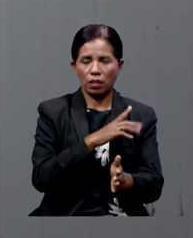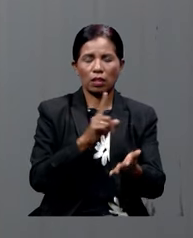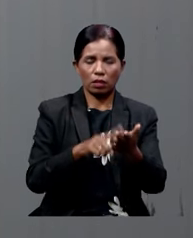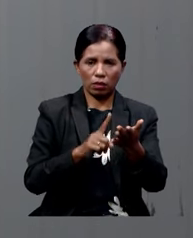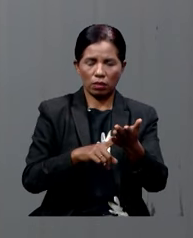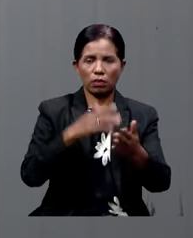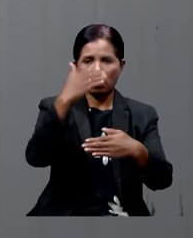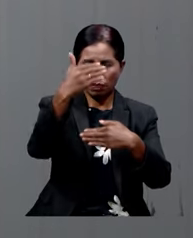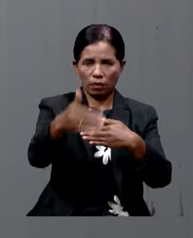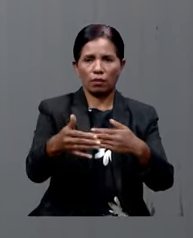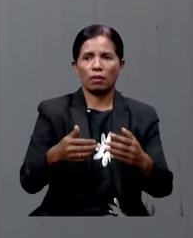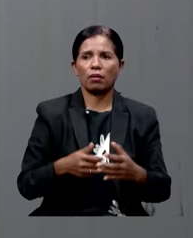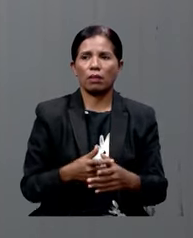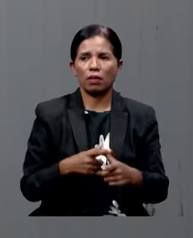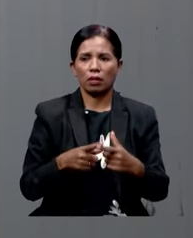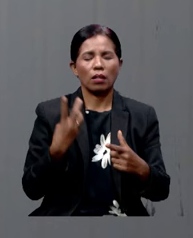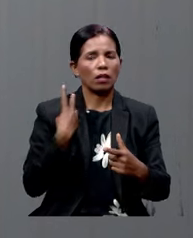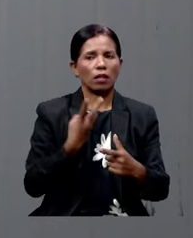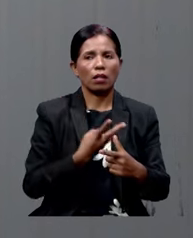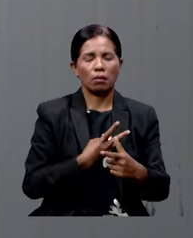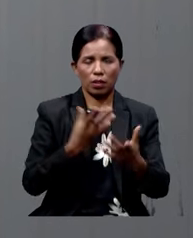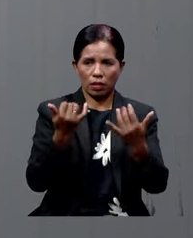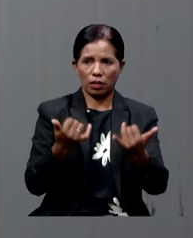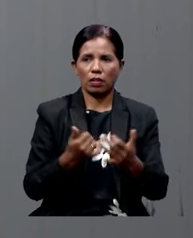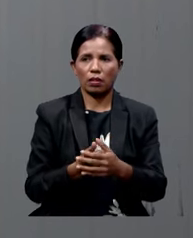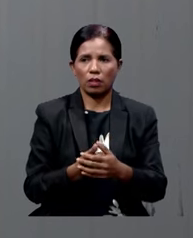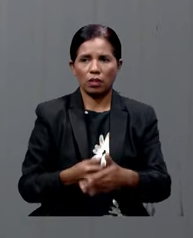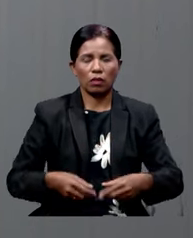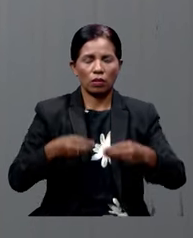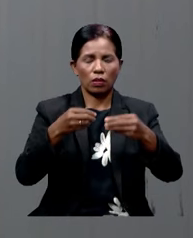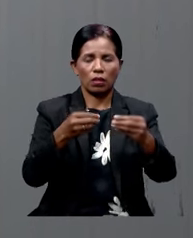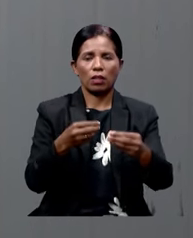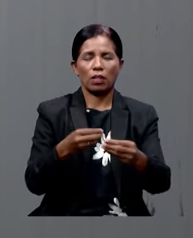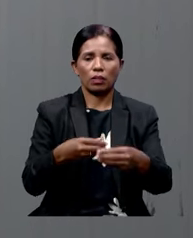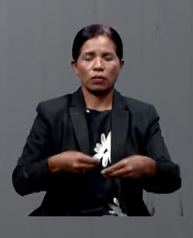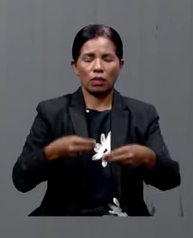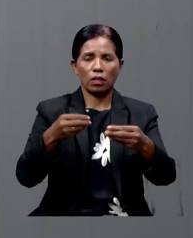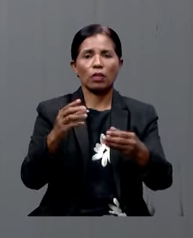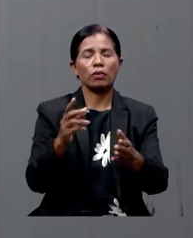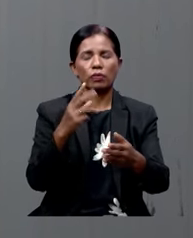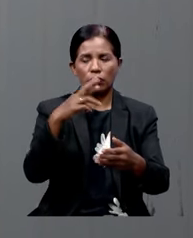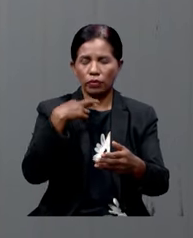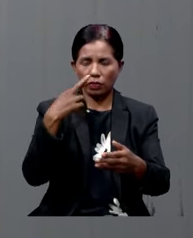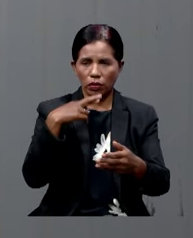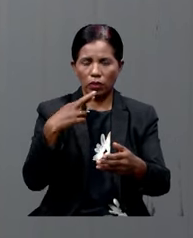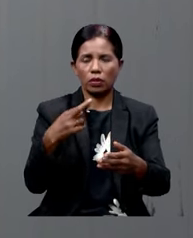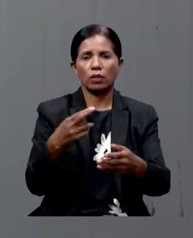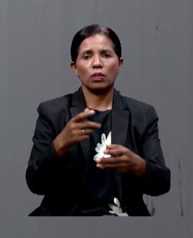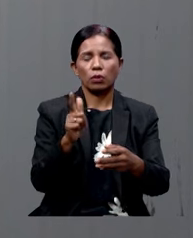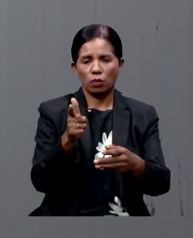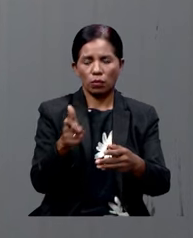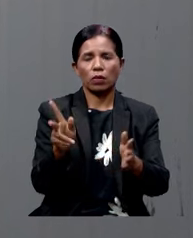irfan mai nebe ami sementara distribuile 20 kilo tamami mus he ngusi ron si governo le